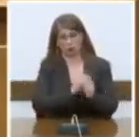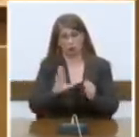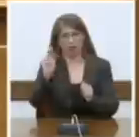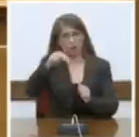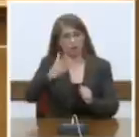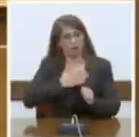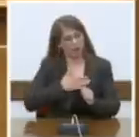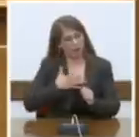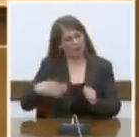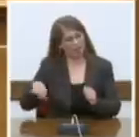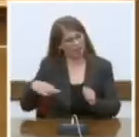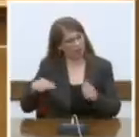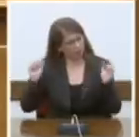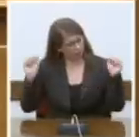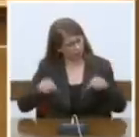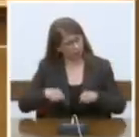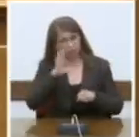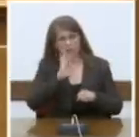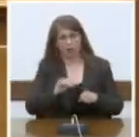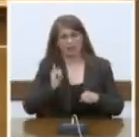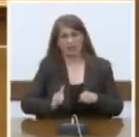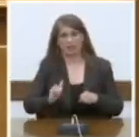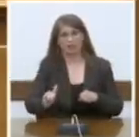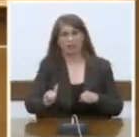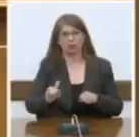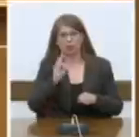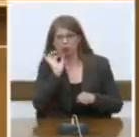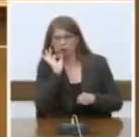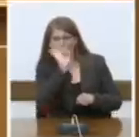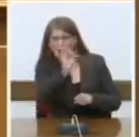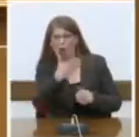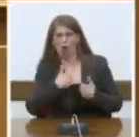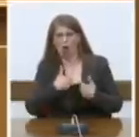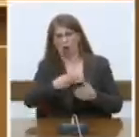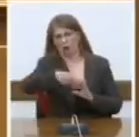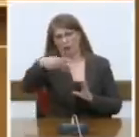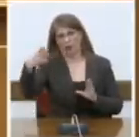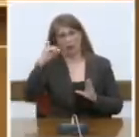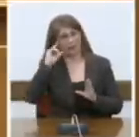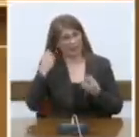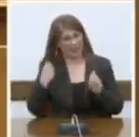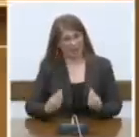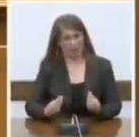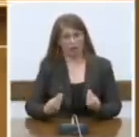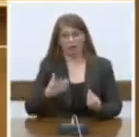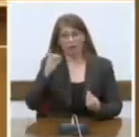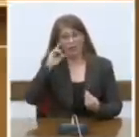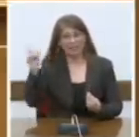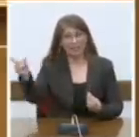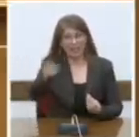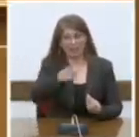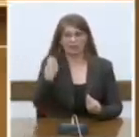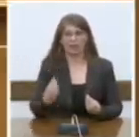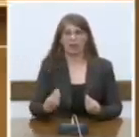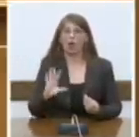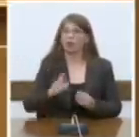μας αδυναμίες, πράγματι και καθυστερήσεις, μας είχαν βάλει στο στόχαστρο. Γιατί ξέρουν καλά, και ξέρετε κι εσείς καλά, ότι